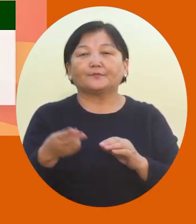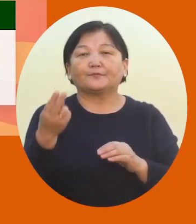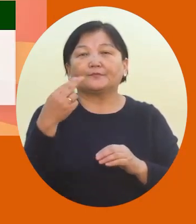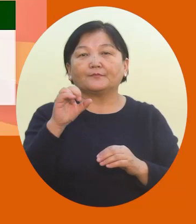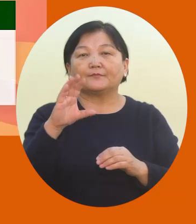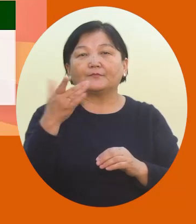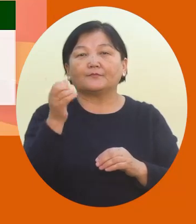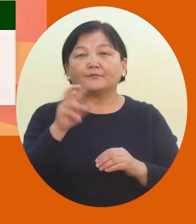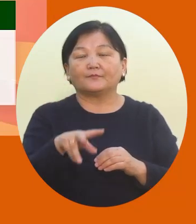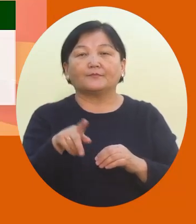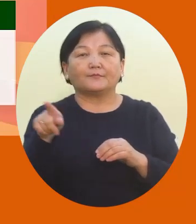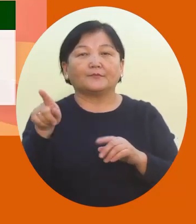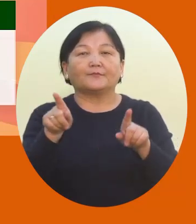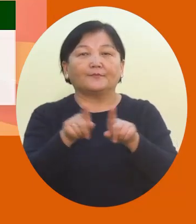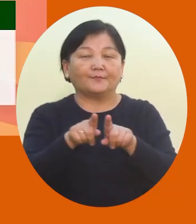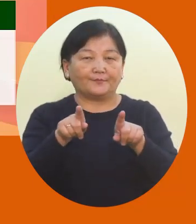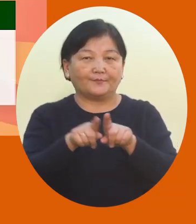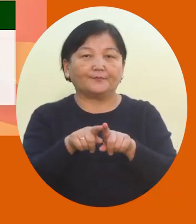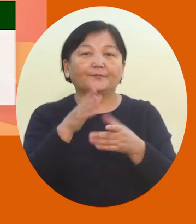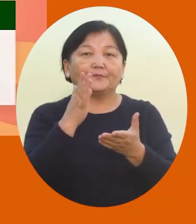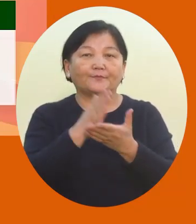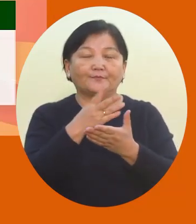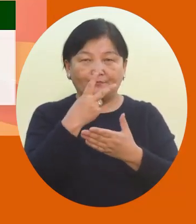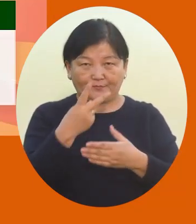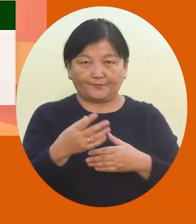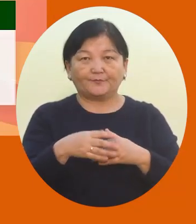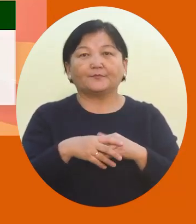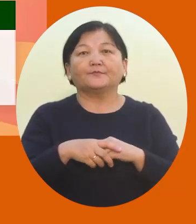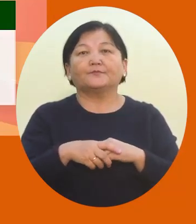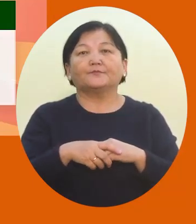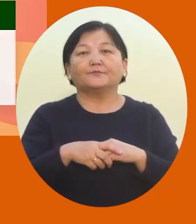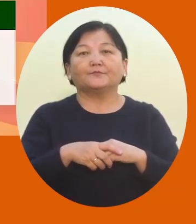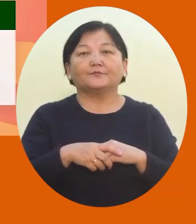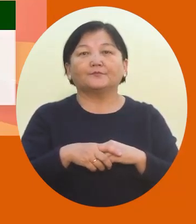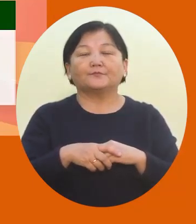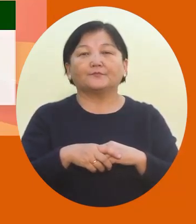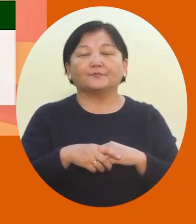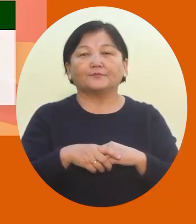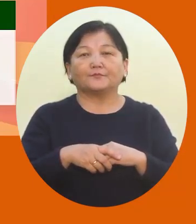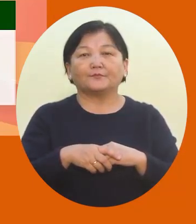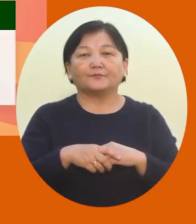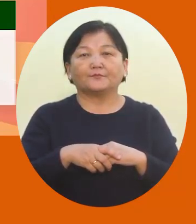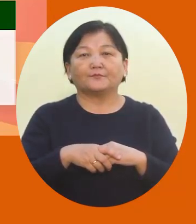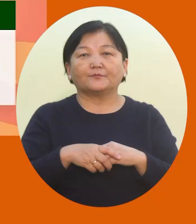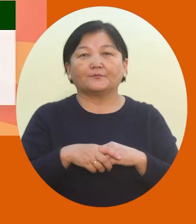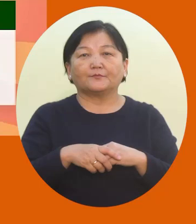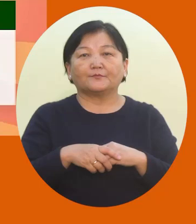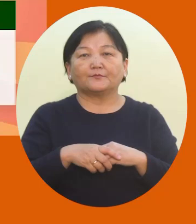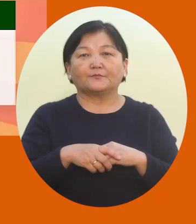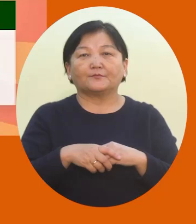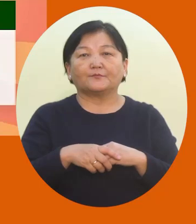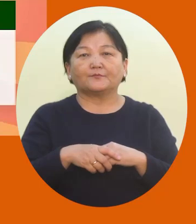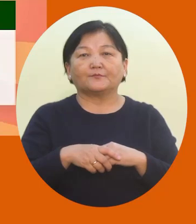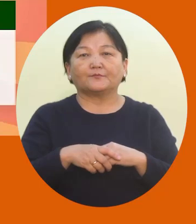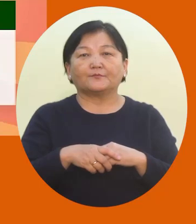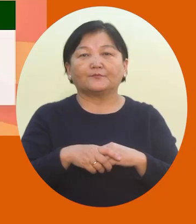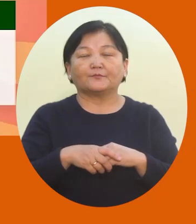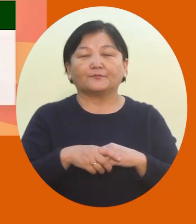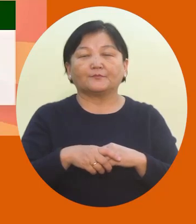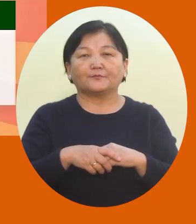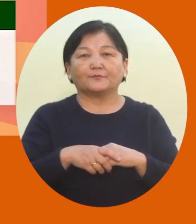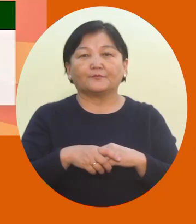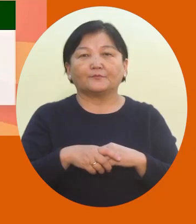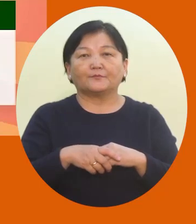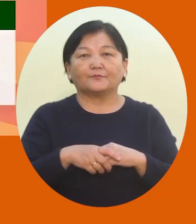13 14 15, 16, 17, 18, 19,